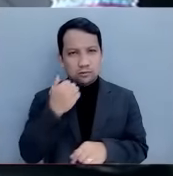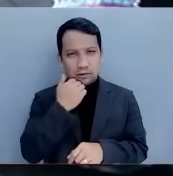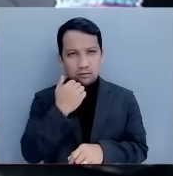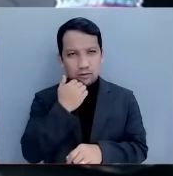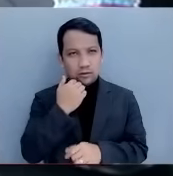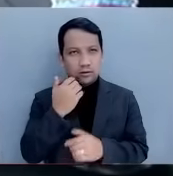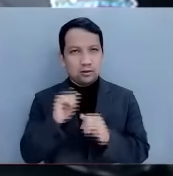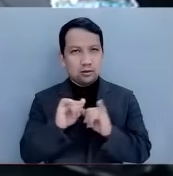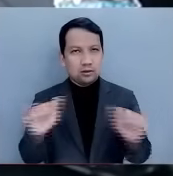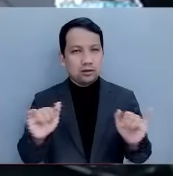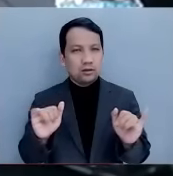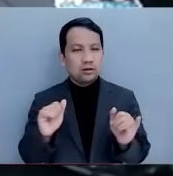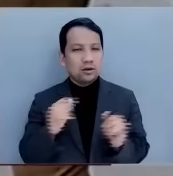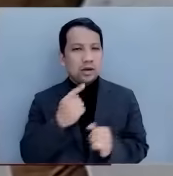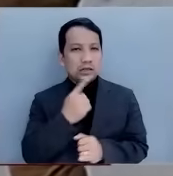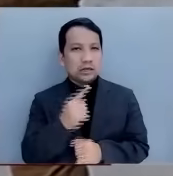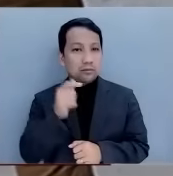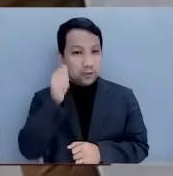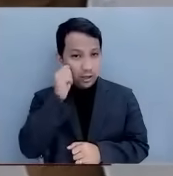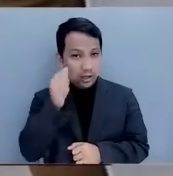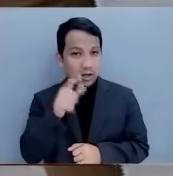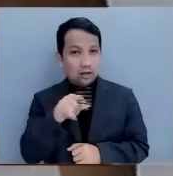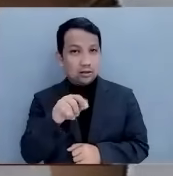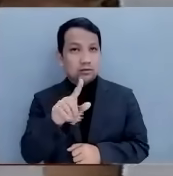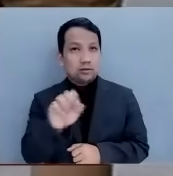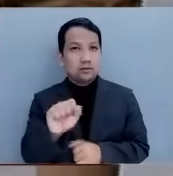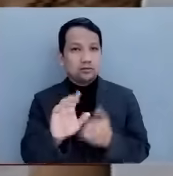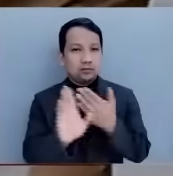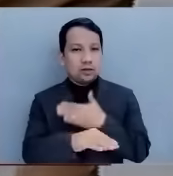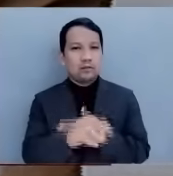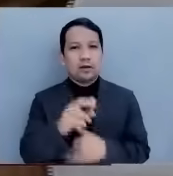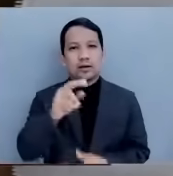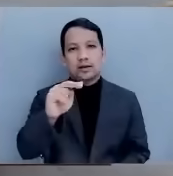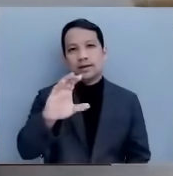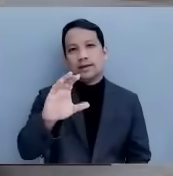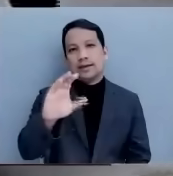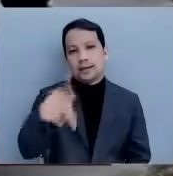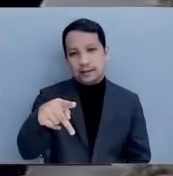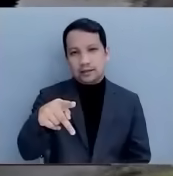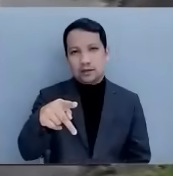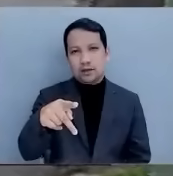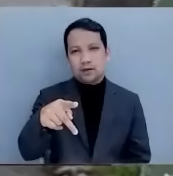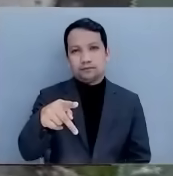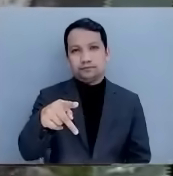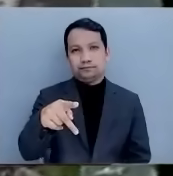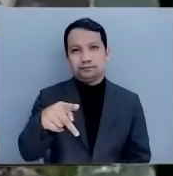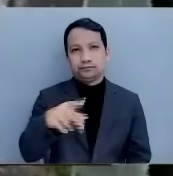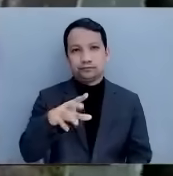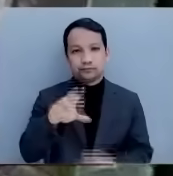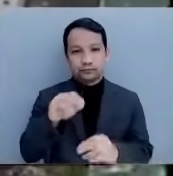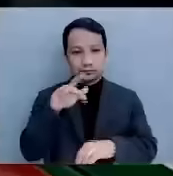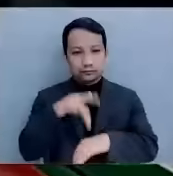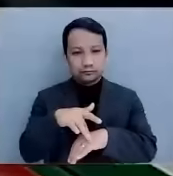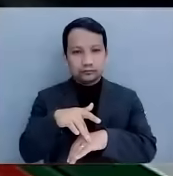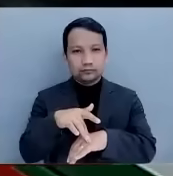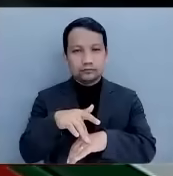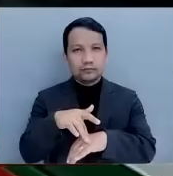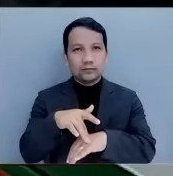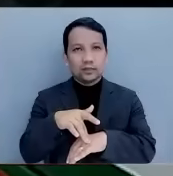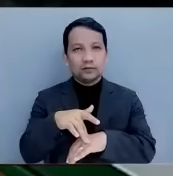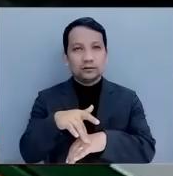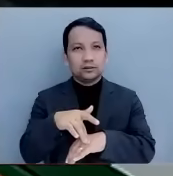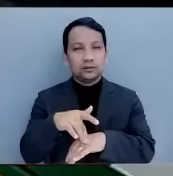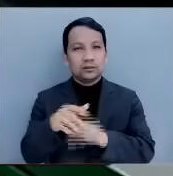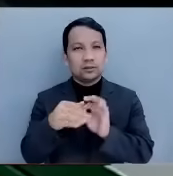kabaro, sabi ni Artes, dapat na raw ibalik ang No Contact Apprehension Policy o NCAP. Katunayan, sumulat na nga raw